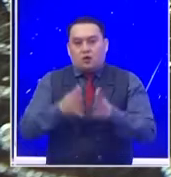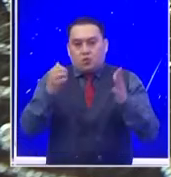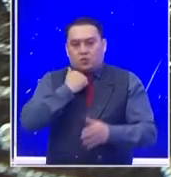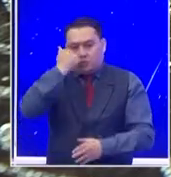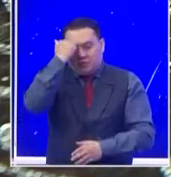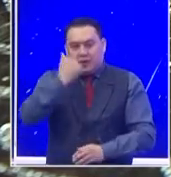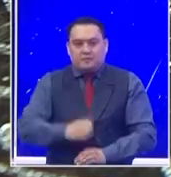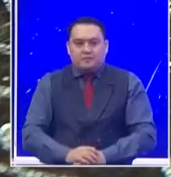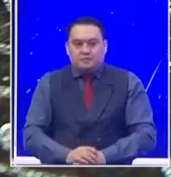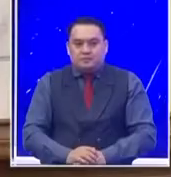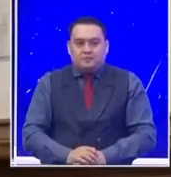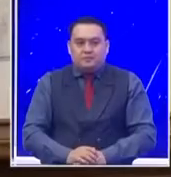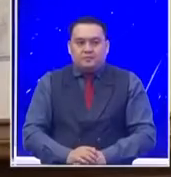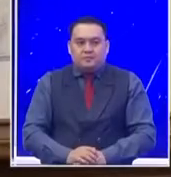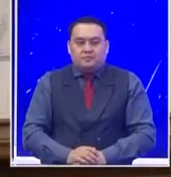аманда голосище